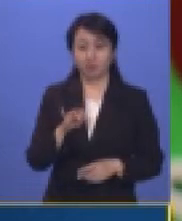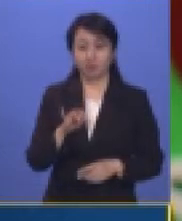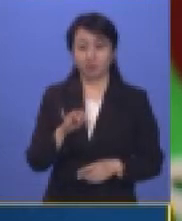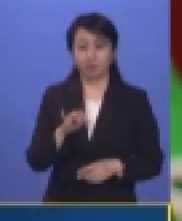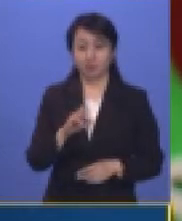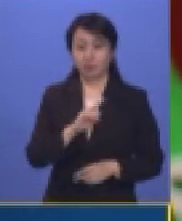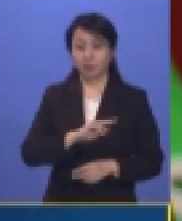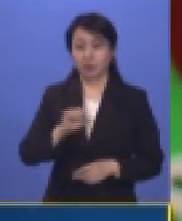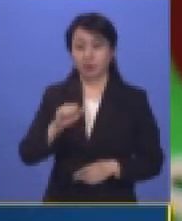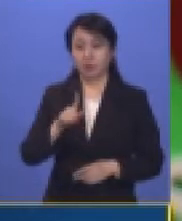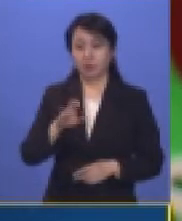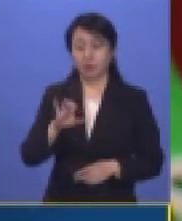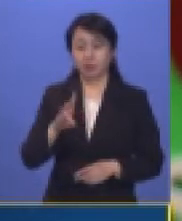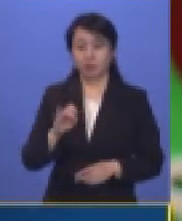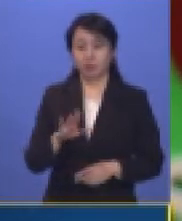Нурболат Арзамасов.